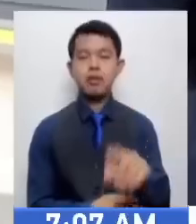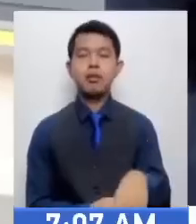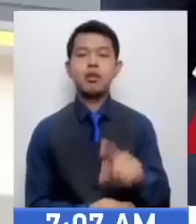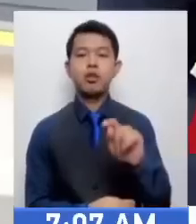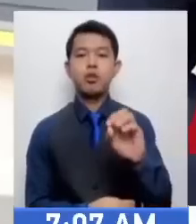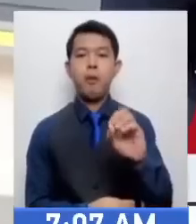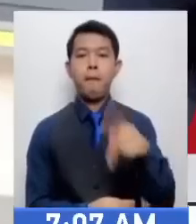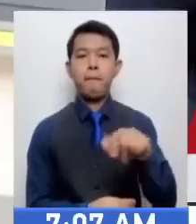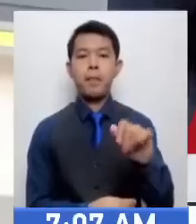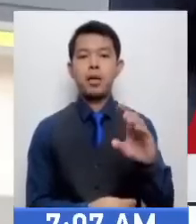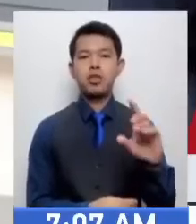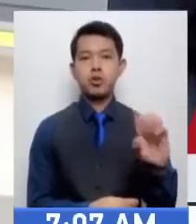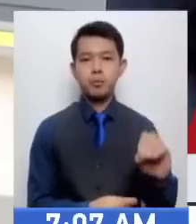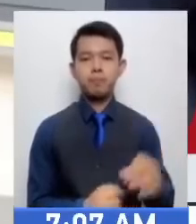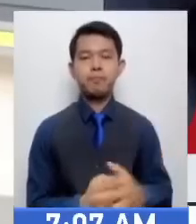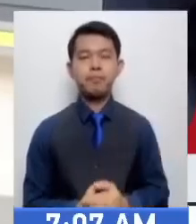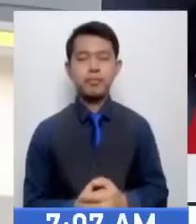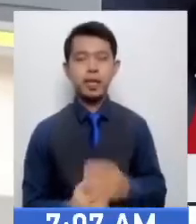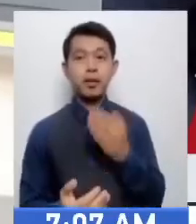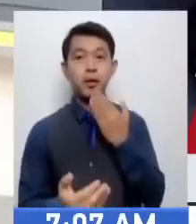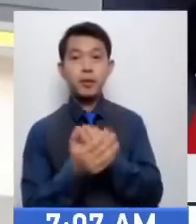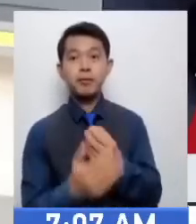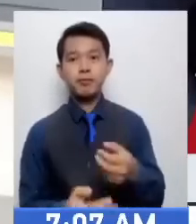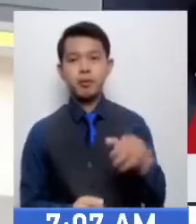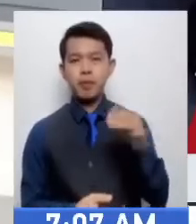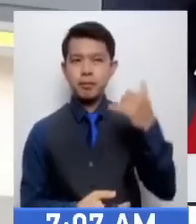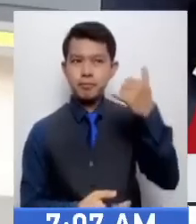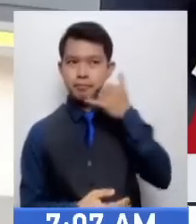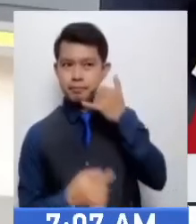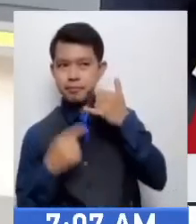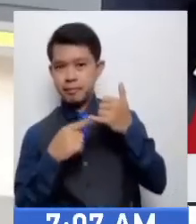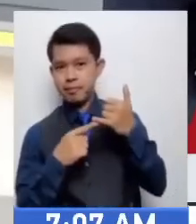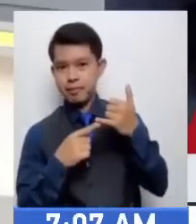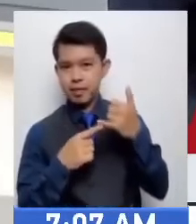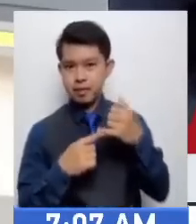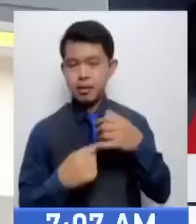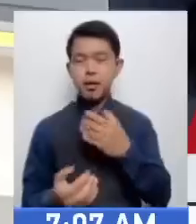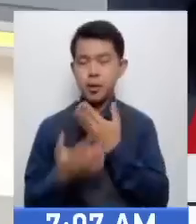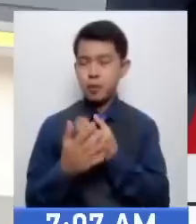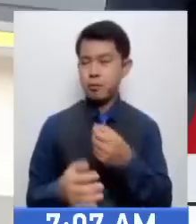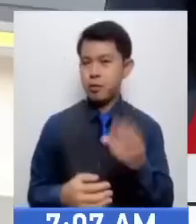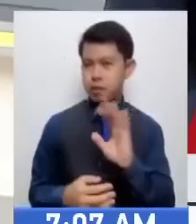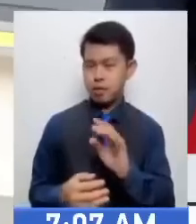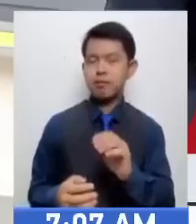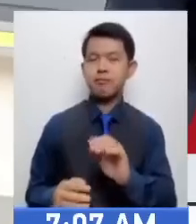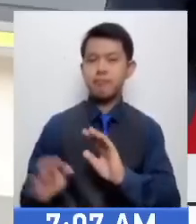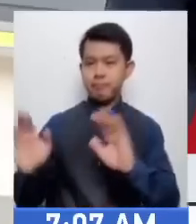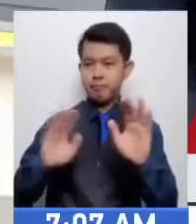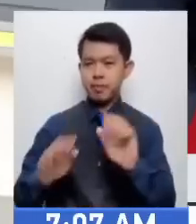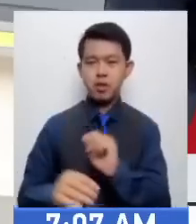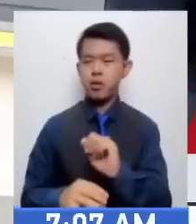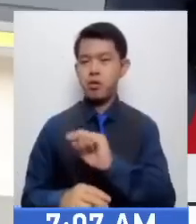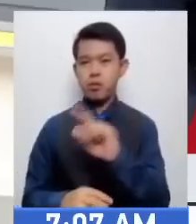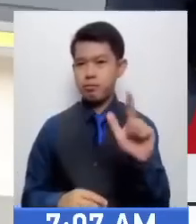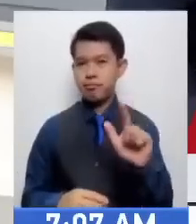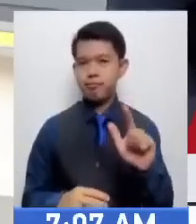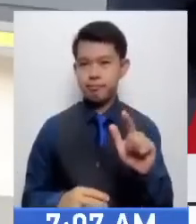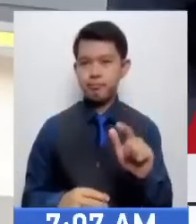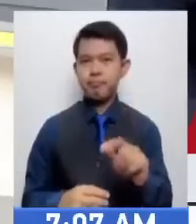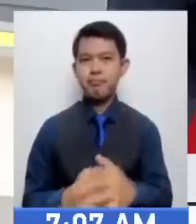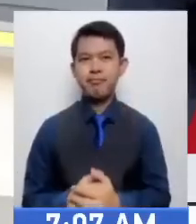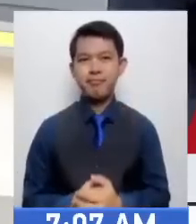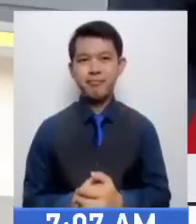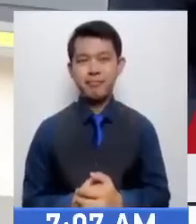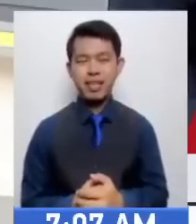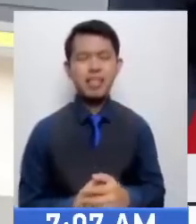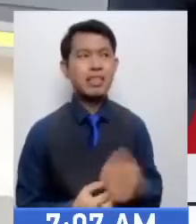Magandang umaga po, Sir Egan, at mabuhay po kayo at lahat ng ugat sa inyong katawan. Hindi pa po aprobado yung 2-month leave of